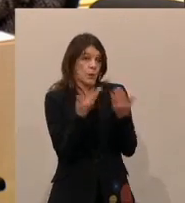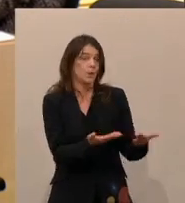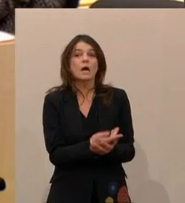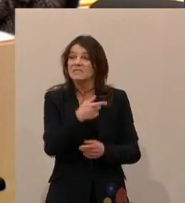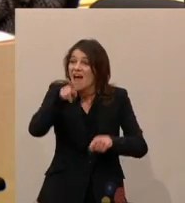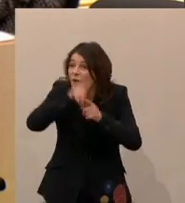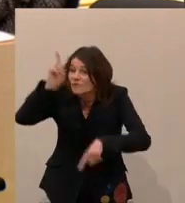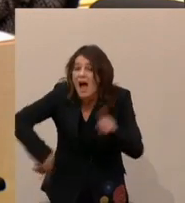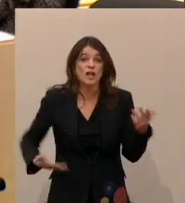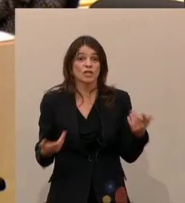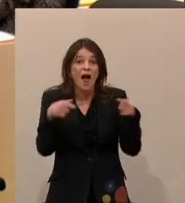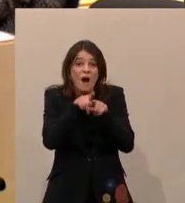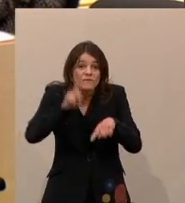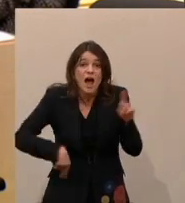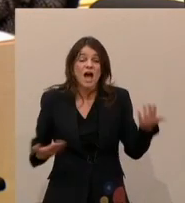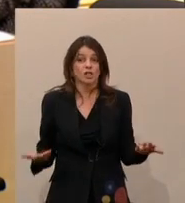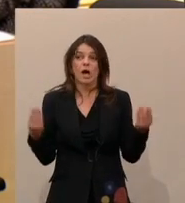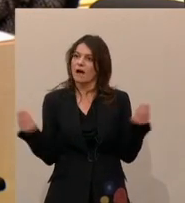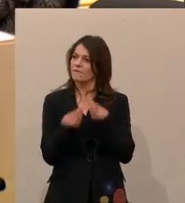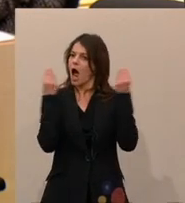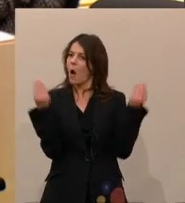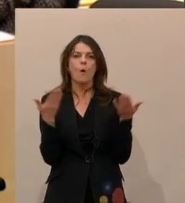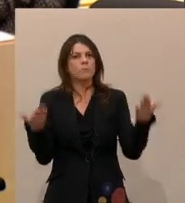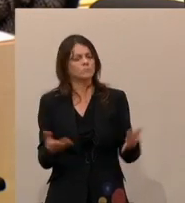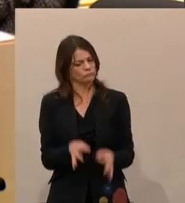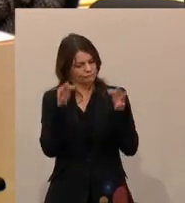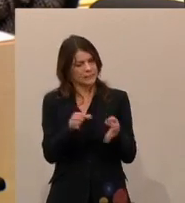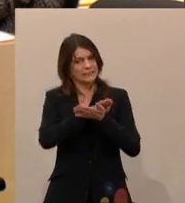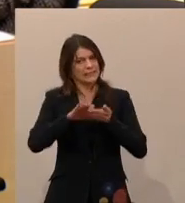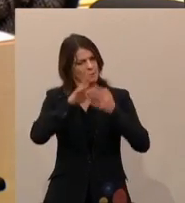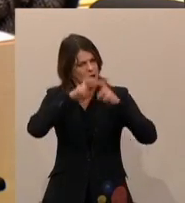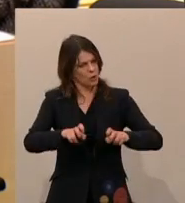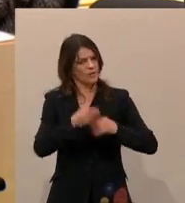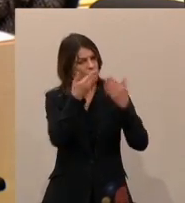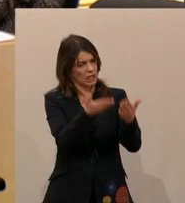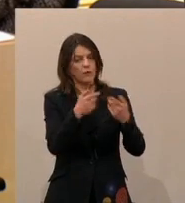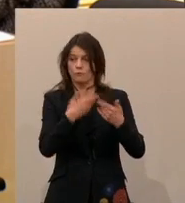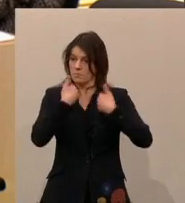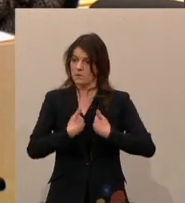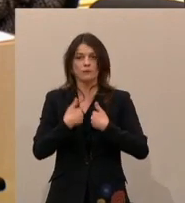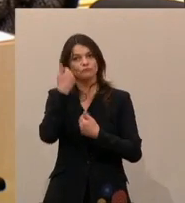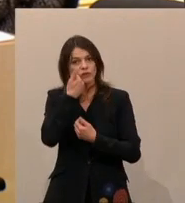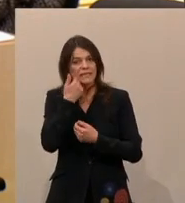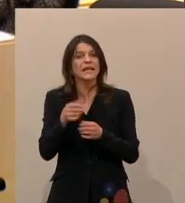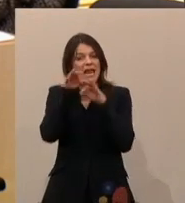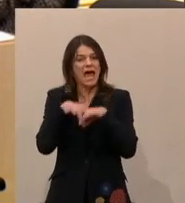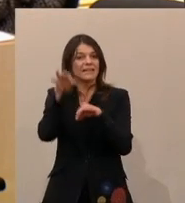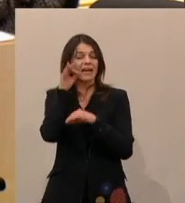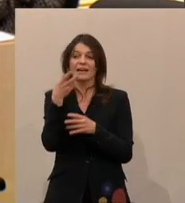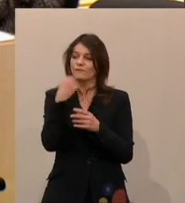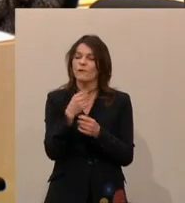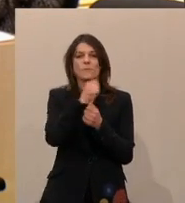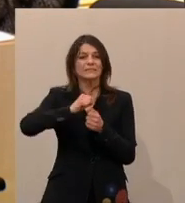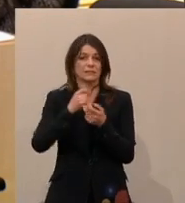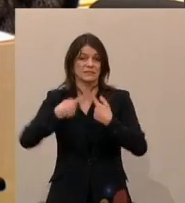auch falsch. Sie ist auch falsch, weil Sie den profunden Analysen der von Ihnen und von mir sehr geschätzten Leiterin des Extremismusreferats